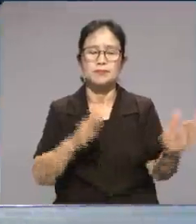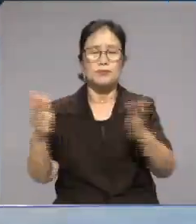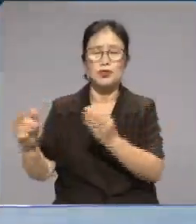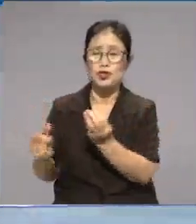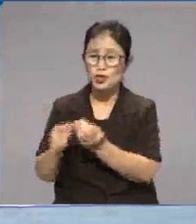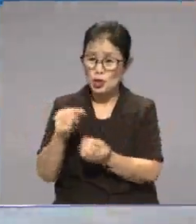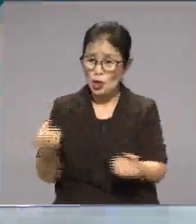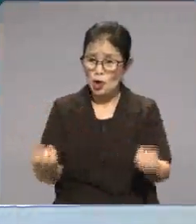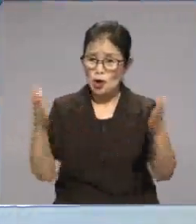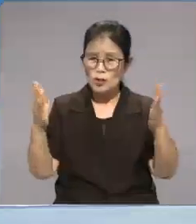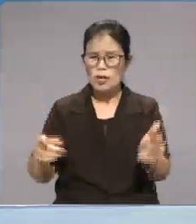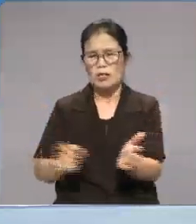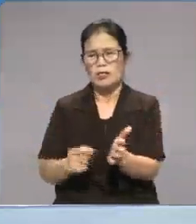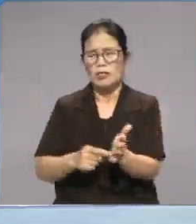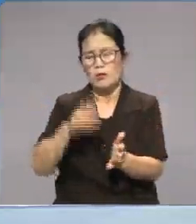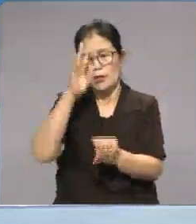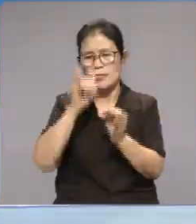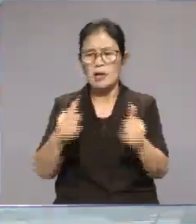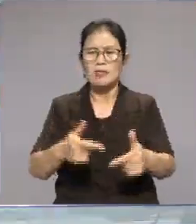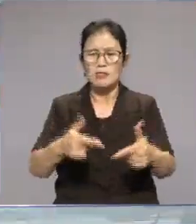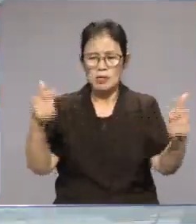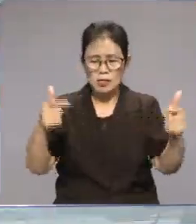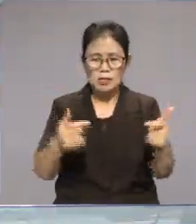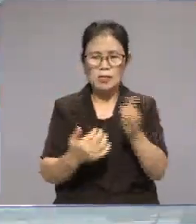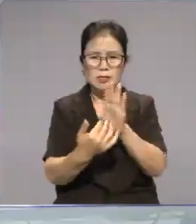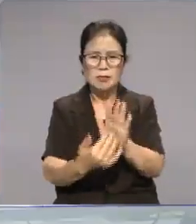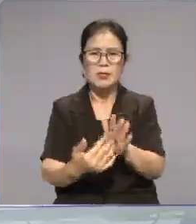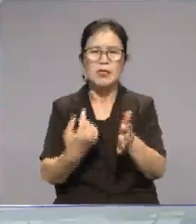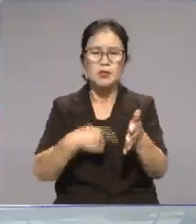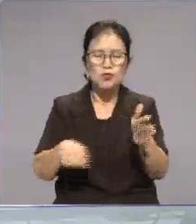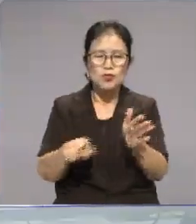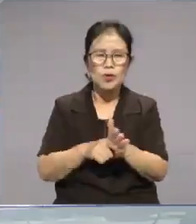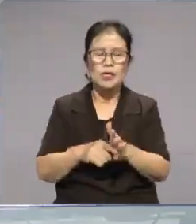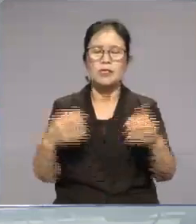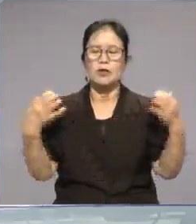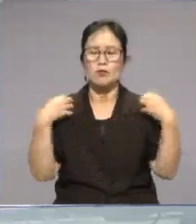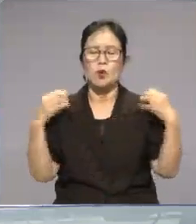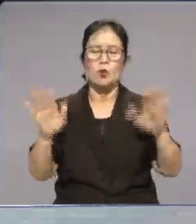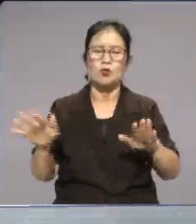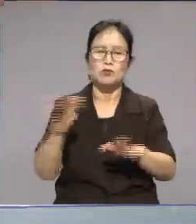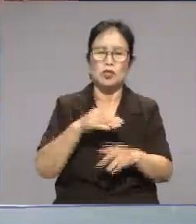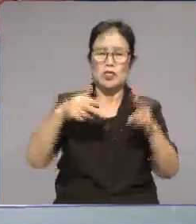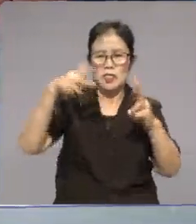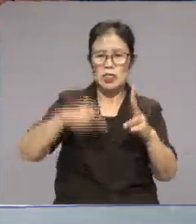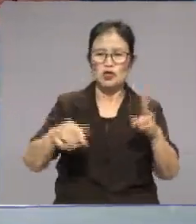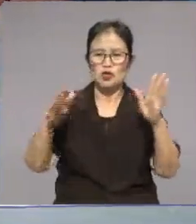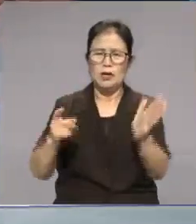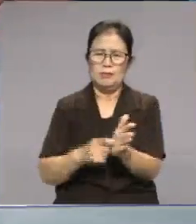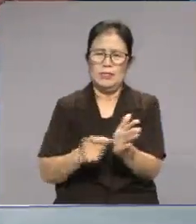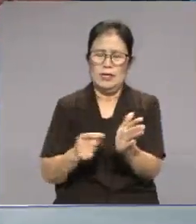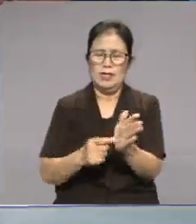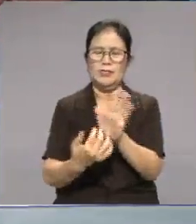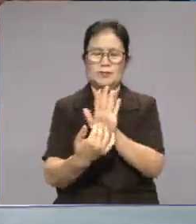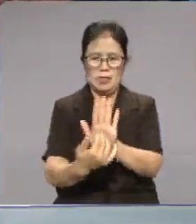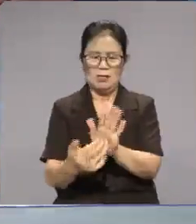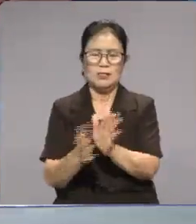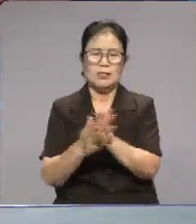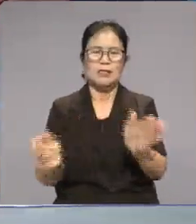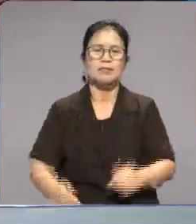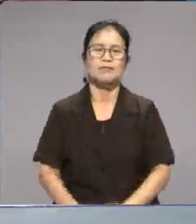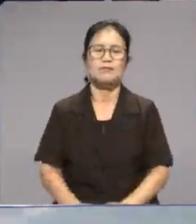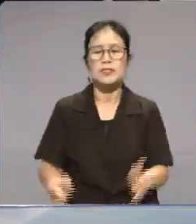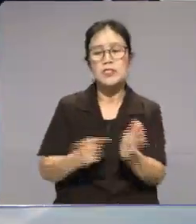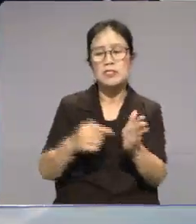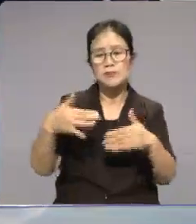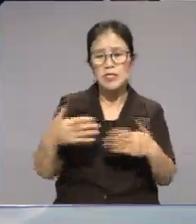추석 명절 연휴 기간 응급 환자가 늘어나는 것에 대비하기 위해 정부가 오늘부터 2주간 비상 응급 대응에 들어갑니다